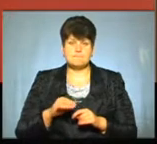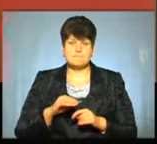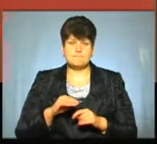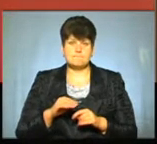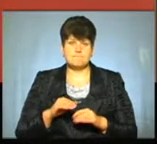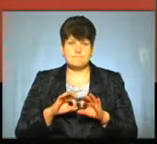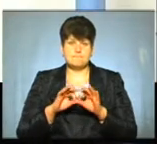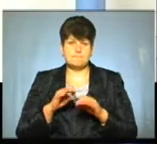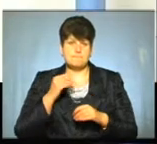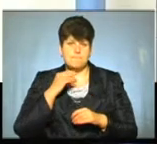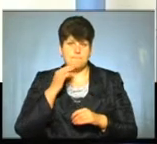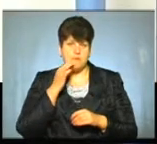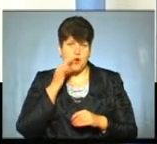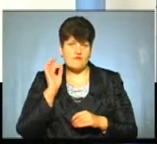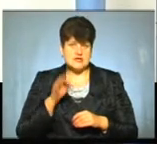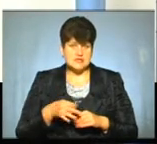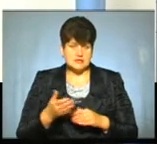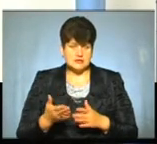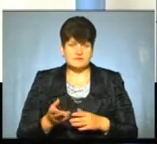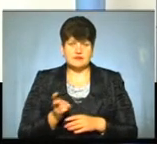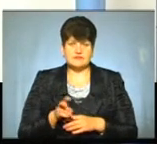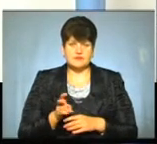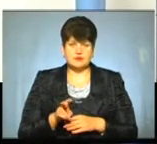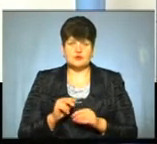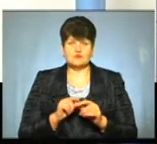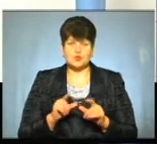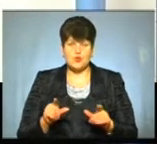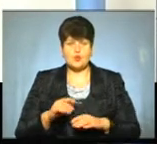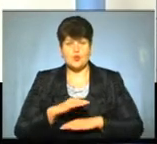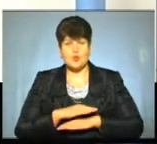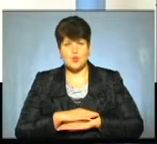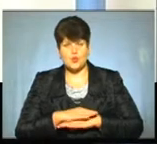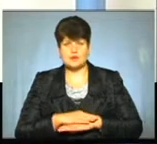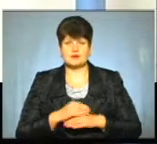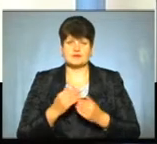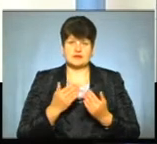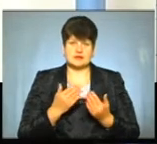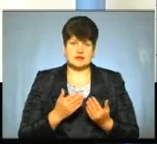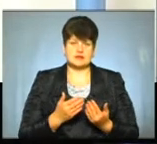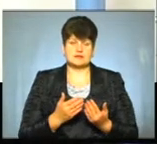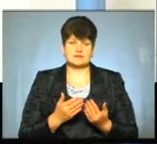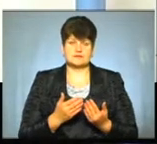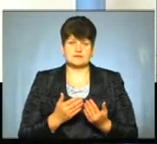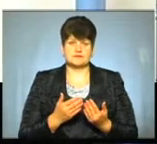професійних навичок вчителів, а саме відвідування їх безпосередньо в школі, уроків, їхніх